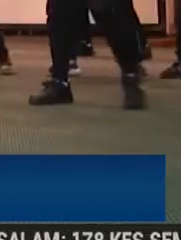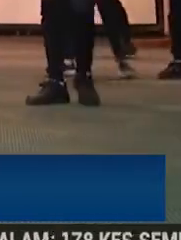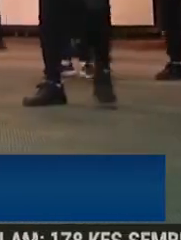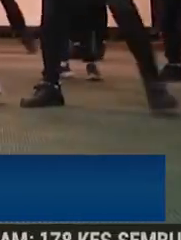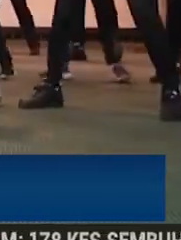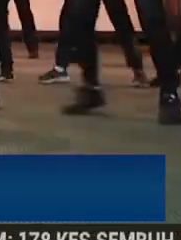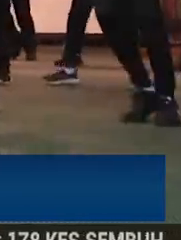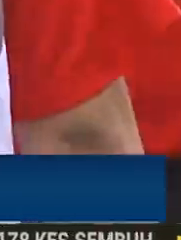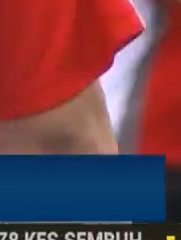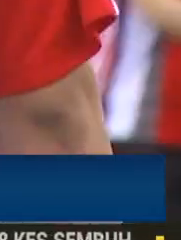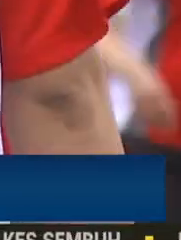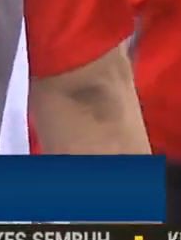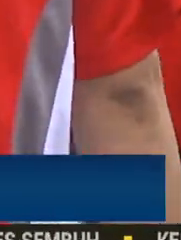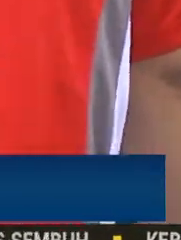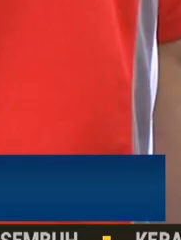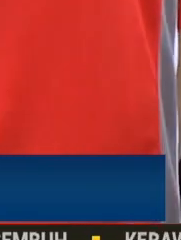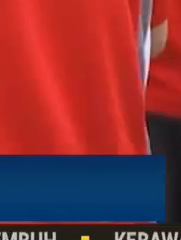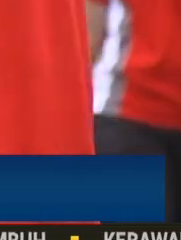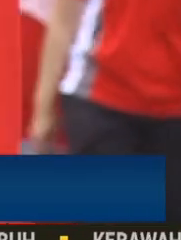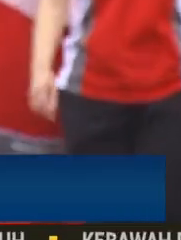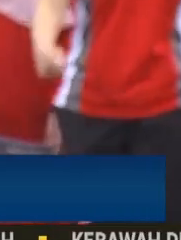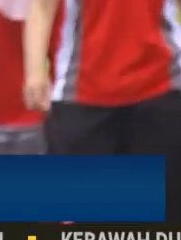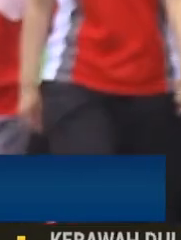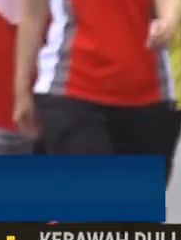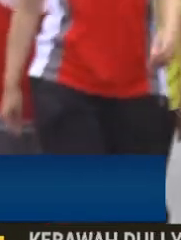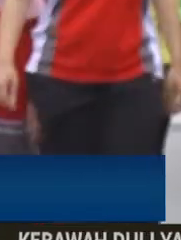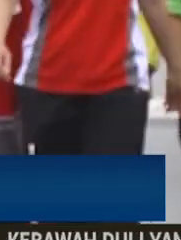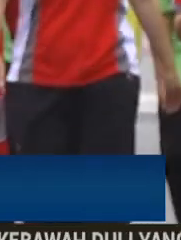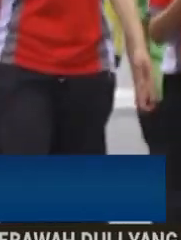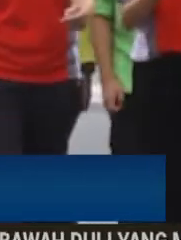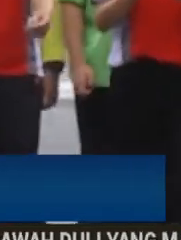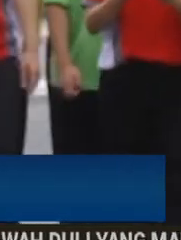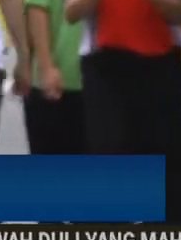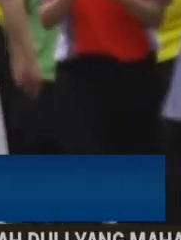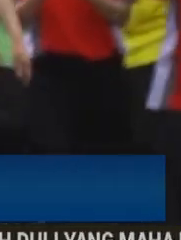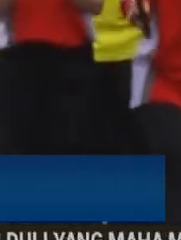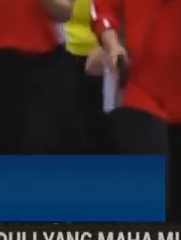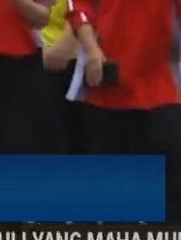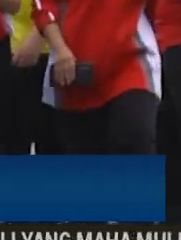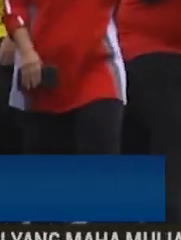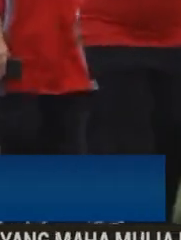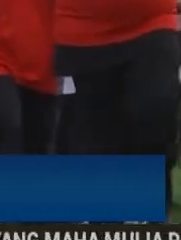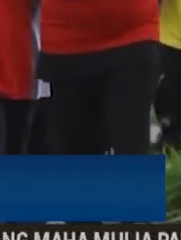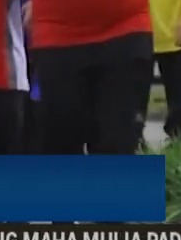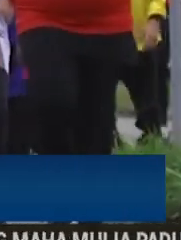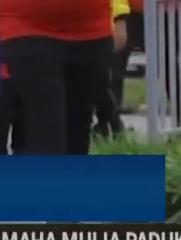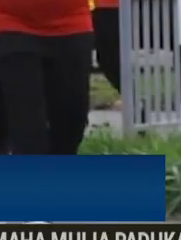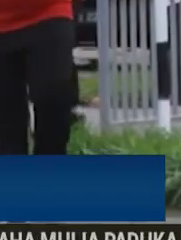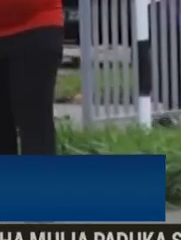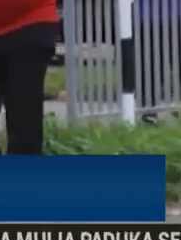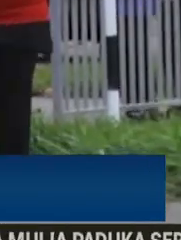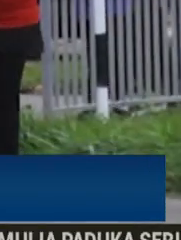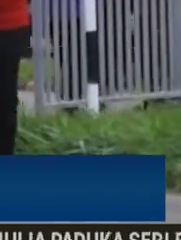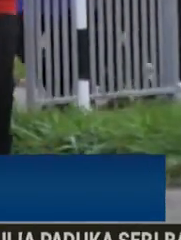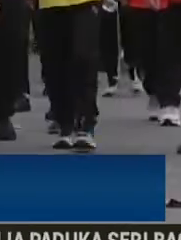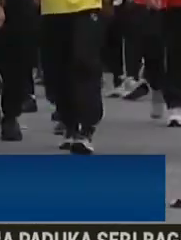menyertai activity breast walk sejauh 3 km mengelilingi sekitar Kampung Pandan yang berbulan dan berakhir di